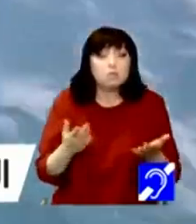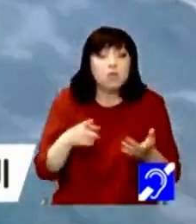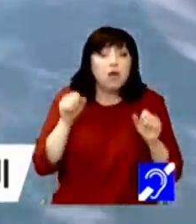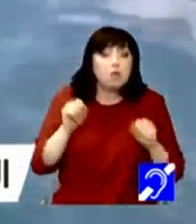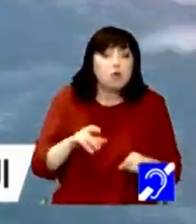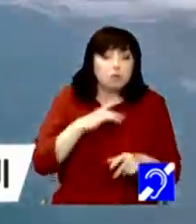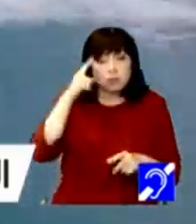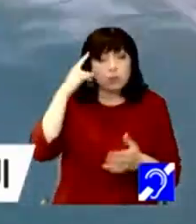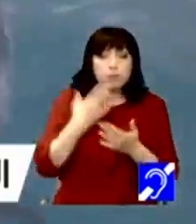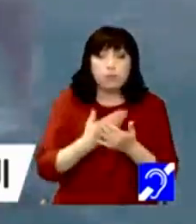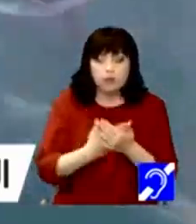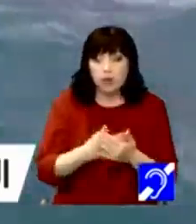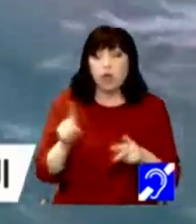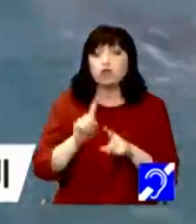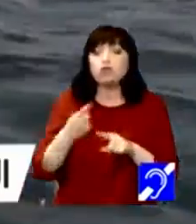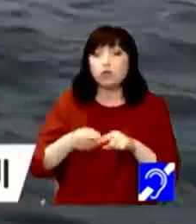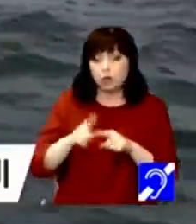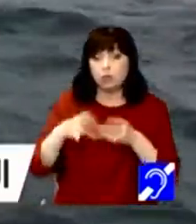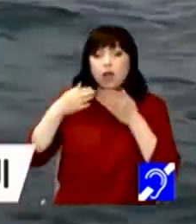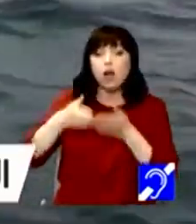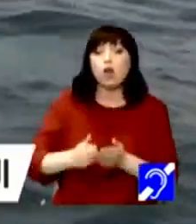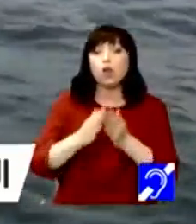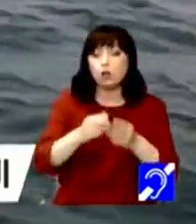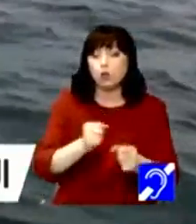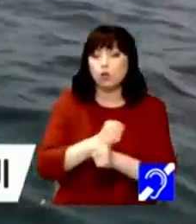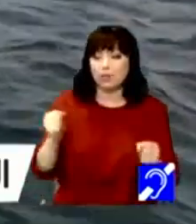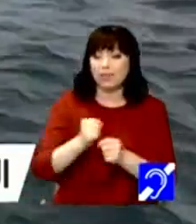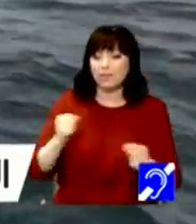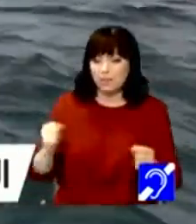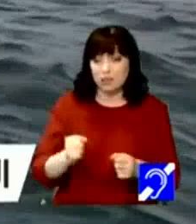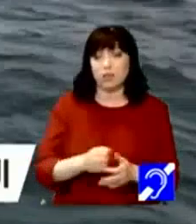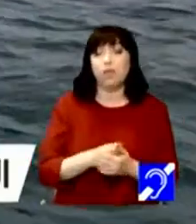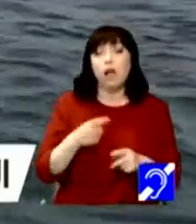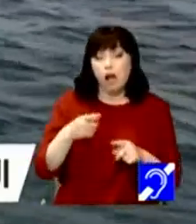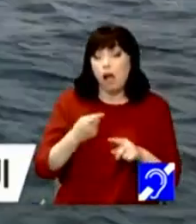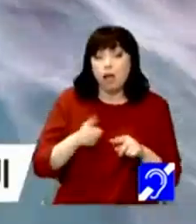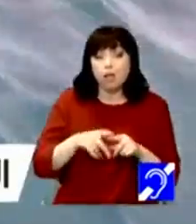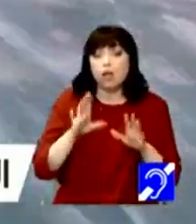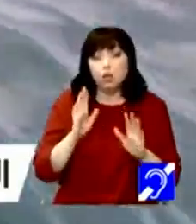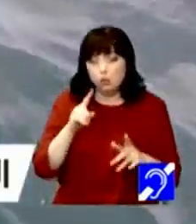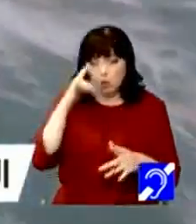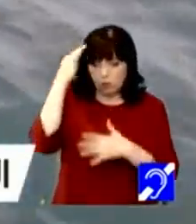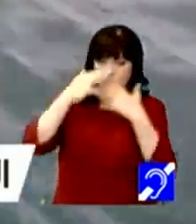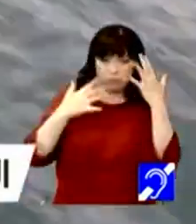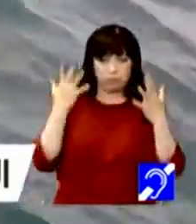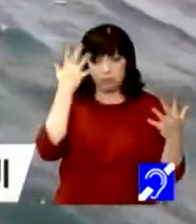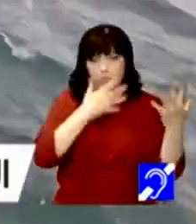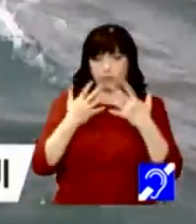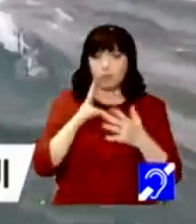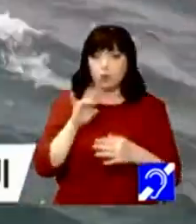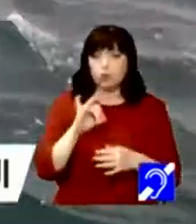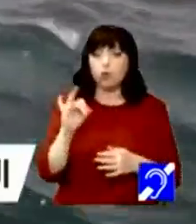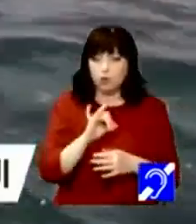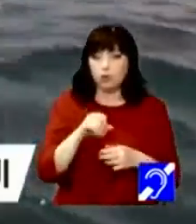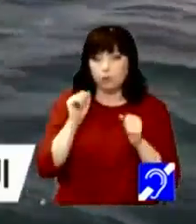ar fi activitatea navelor de război în apele teritoriale ale Ucrainei. Acestea nu doar le dezorientează pe mamifere, dar le